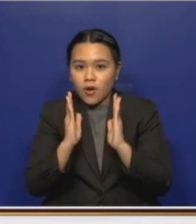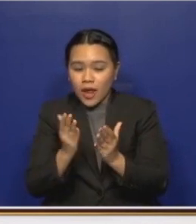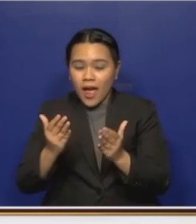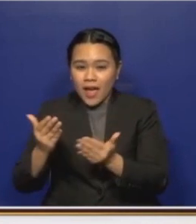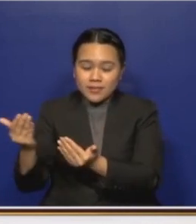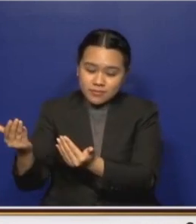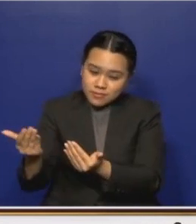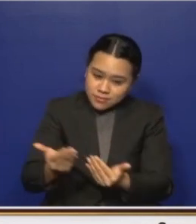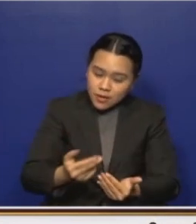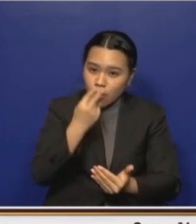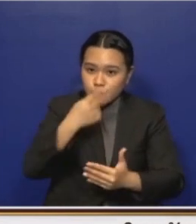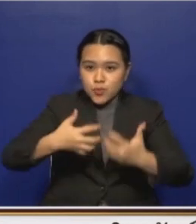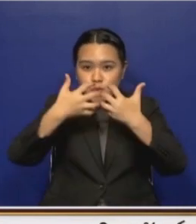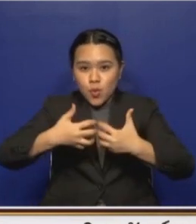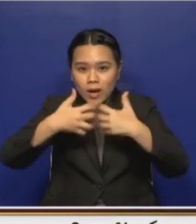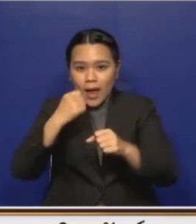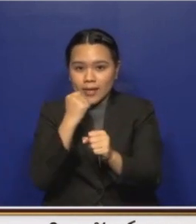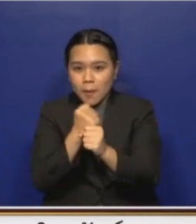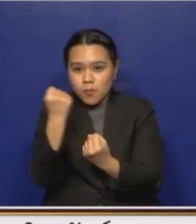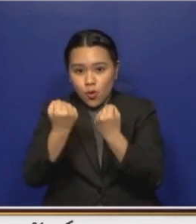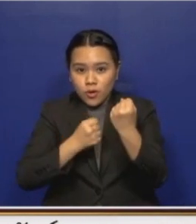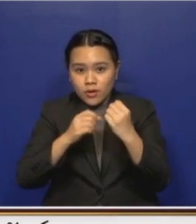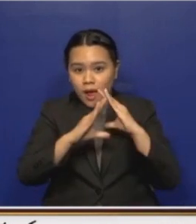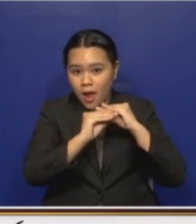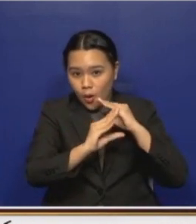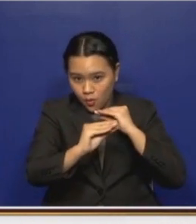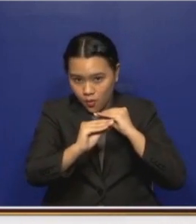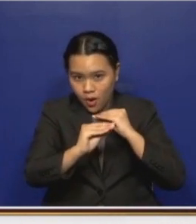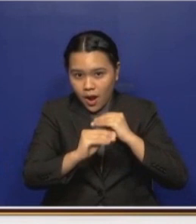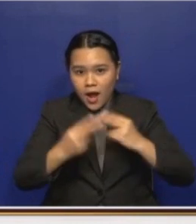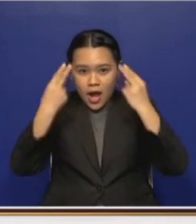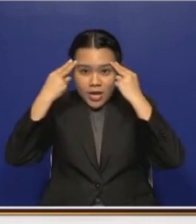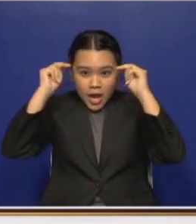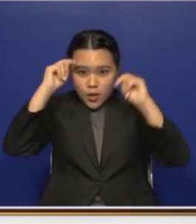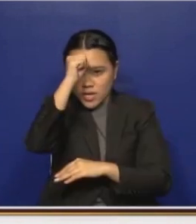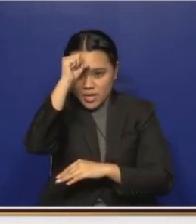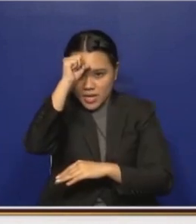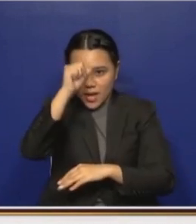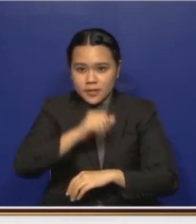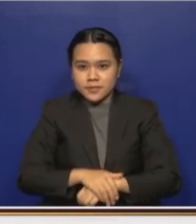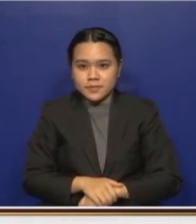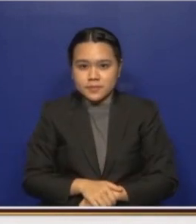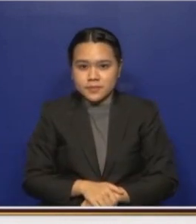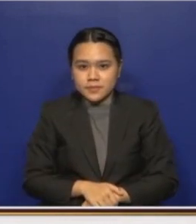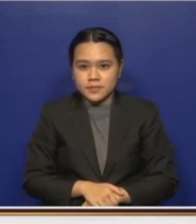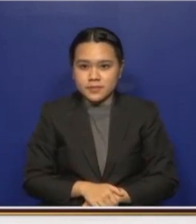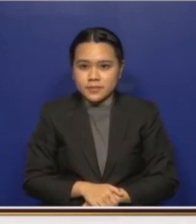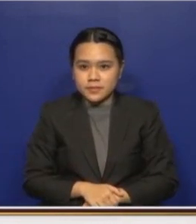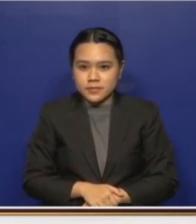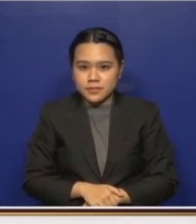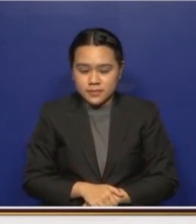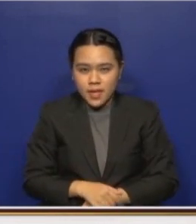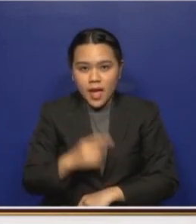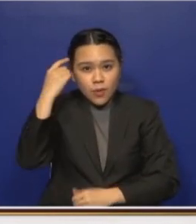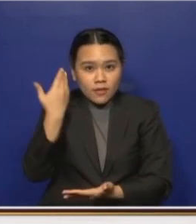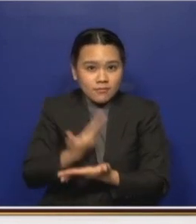านะฮะแล้วพาไปดูโรงงานประกอบรถยนต์นะฮะสายพานการผลิตคือนายกรัฐมนตรีอินเดียฮะเพราะฉะนั้นเขาจึงมีแน